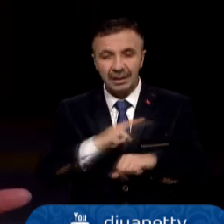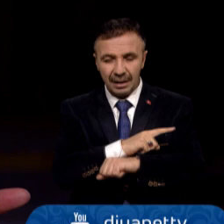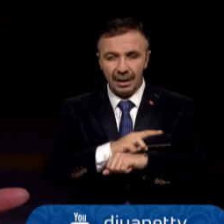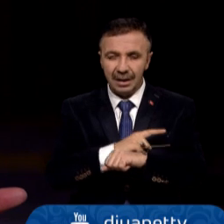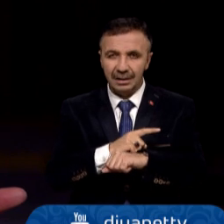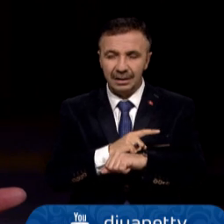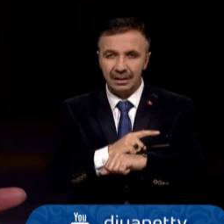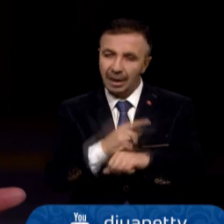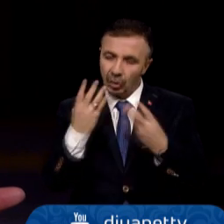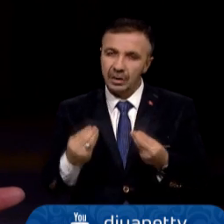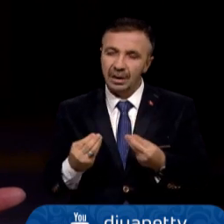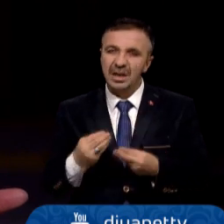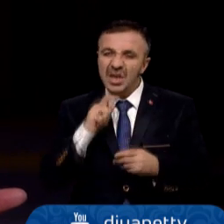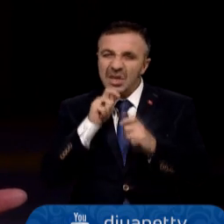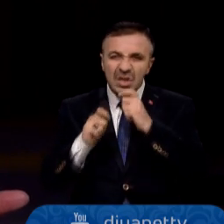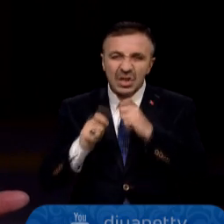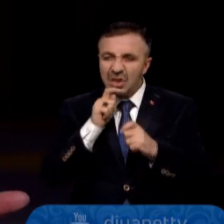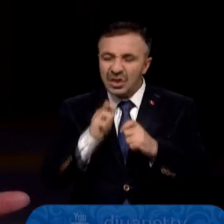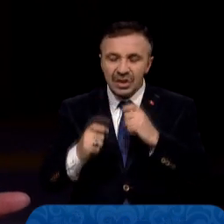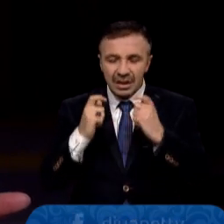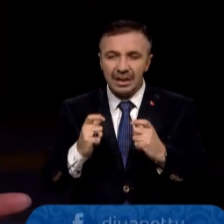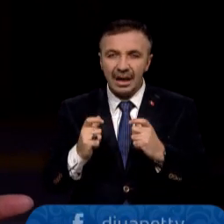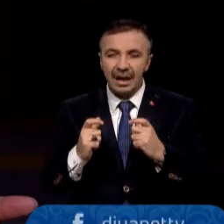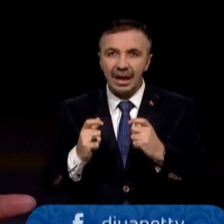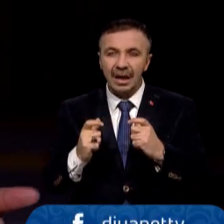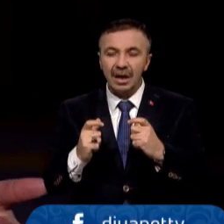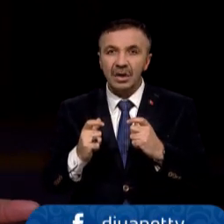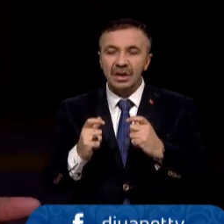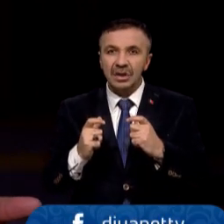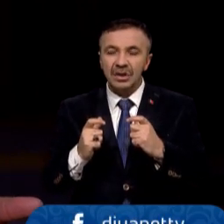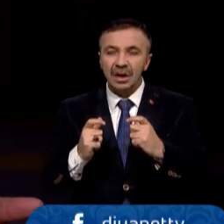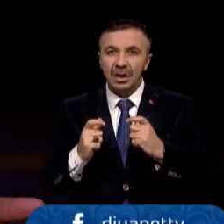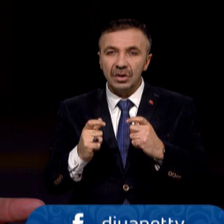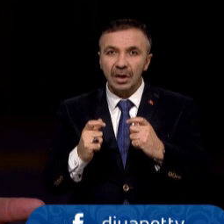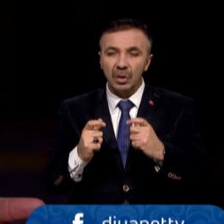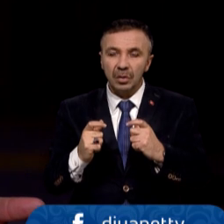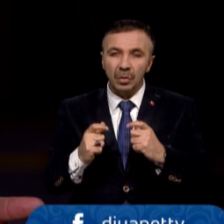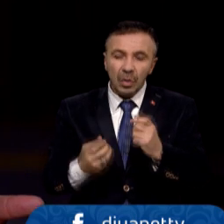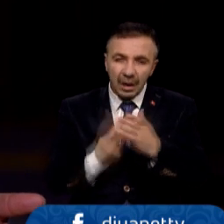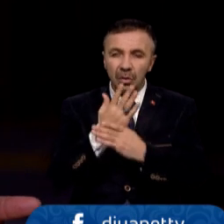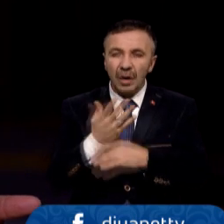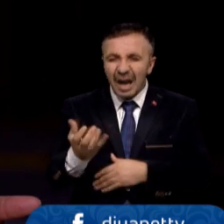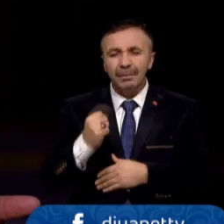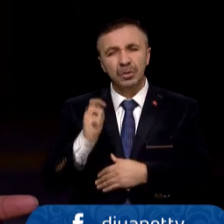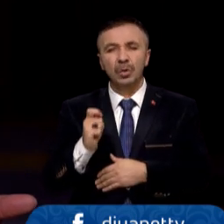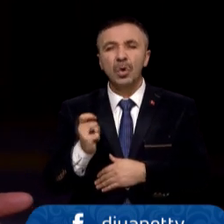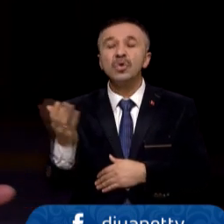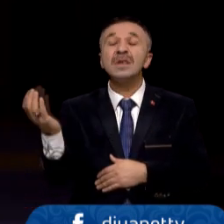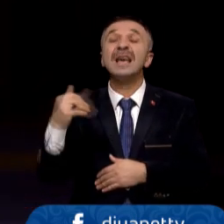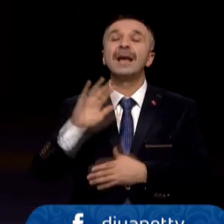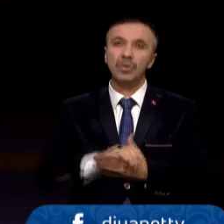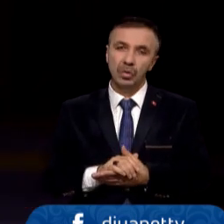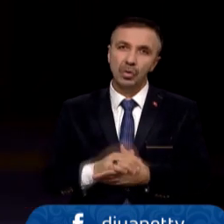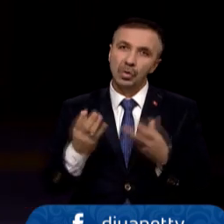İslam dünyasına da Çin de üretiliyor alınması zor gelemiyor